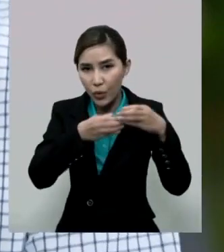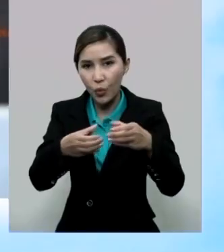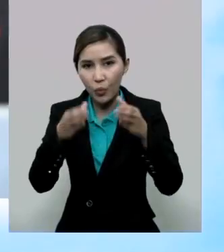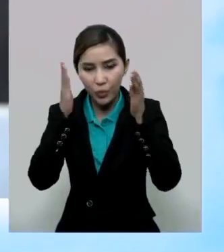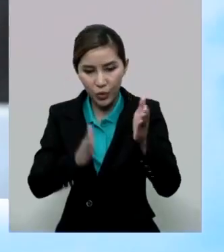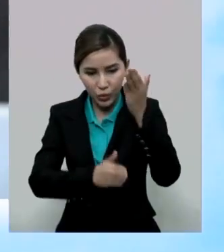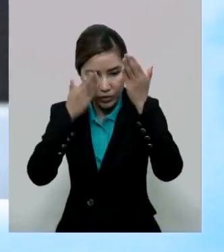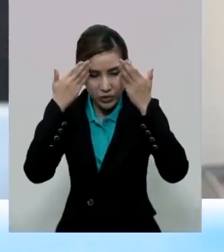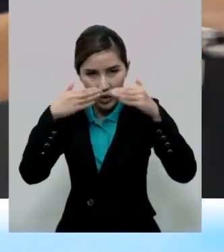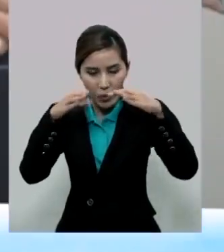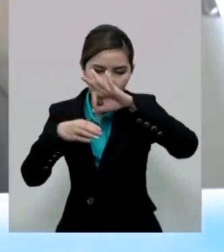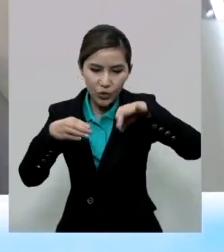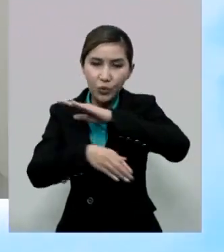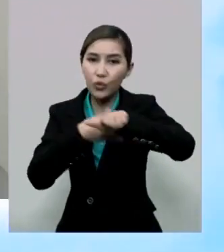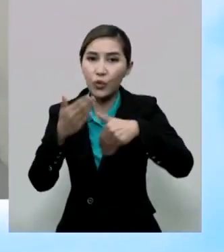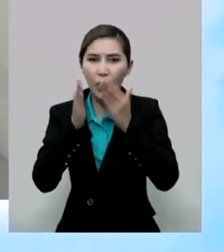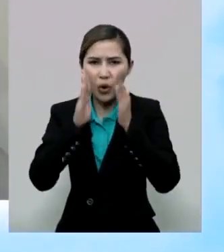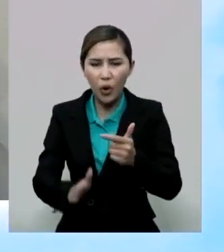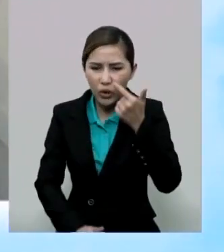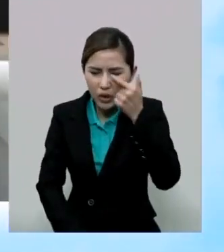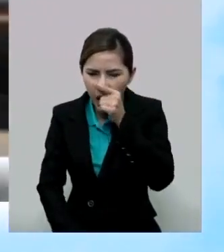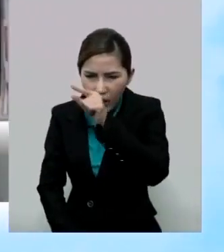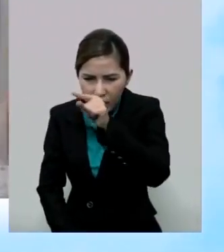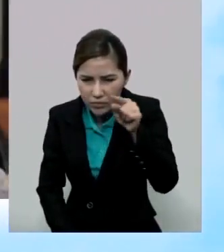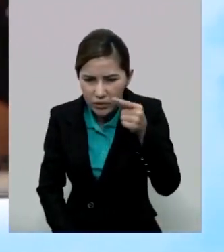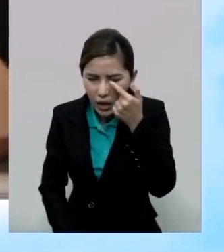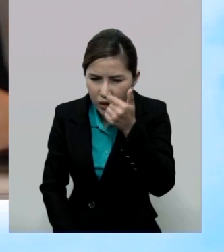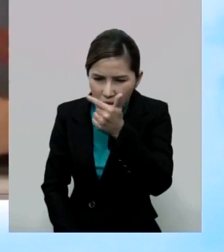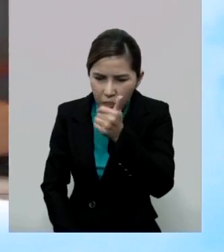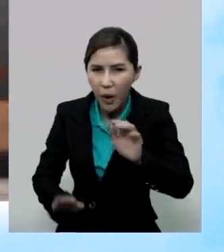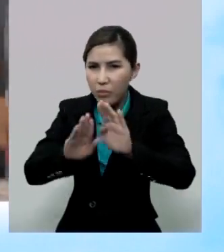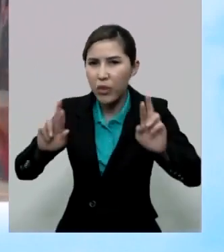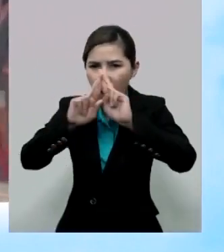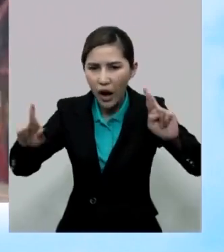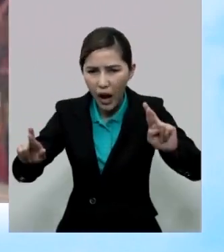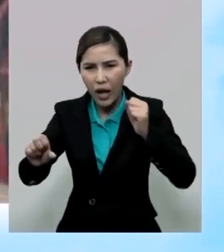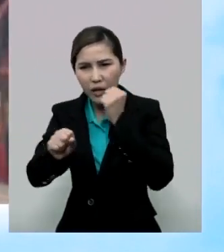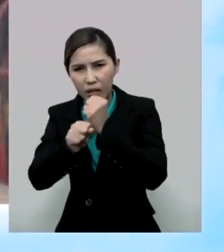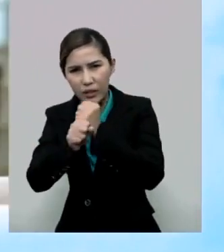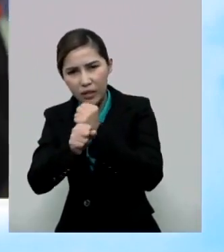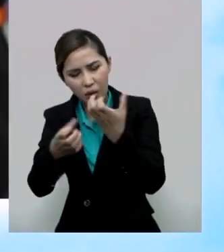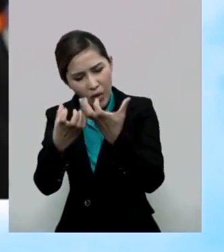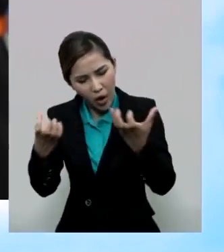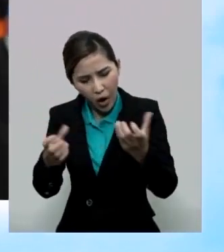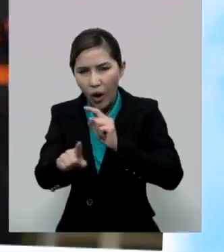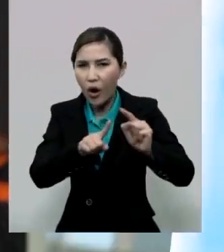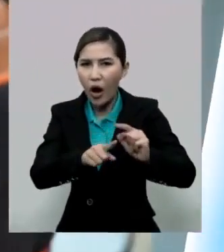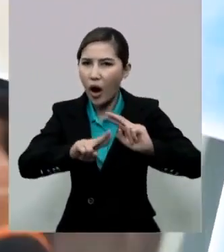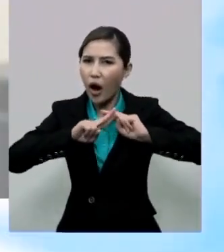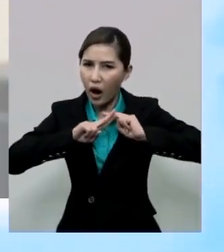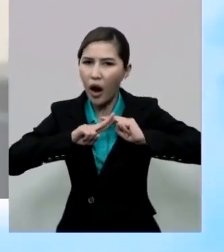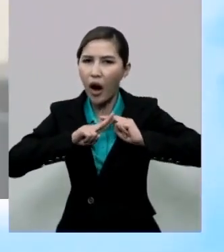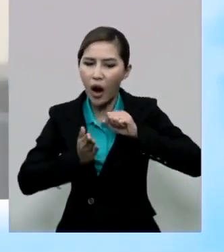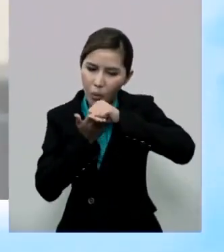ามาเปิดร้านเองเซตเครื่องเตรียมวัตถุดิบแล้วก็รับออเดอร์รับเงินจ่ายแล้วก็ทำเครื่องดื่มเสิร์ฟ